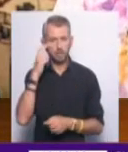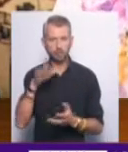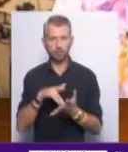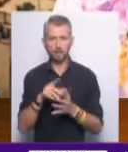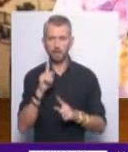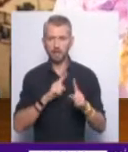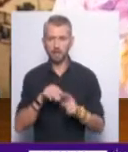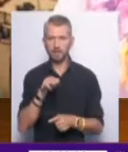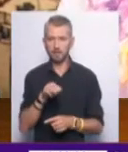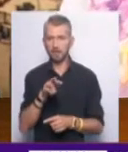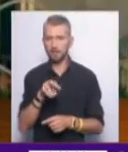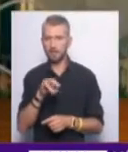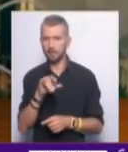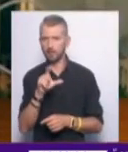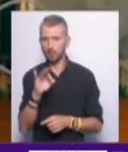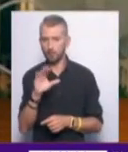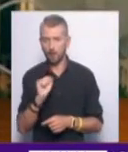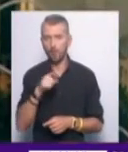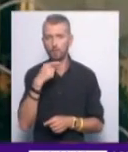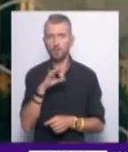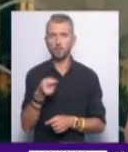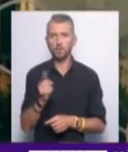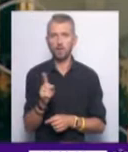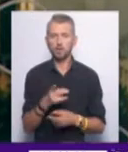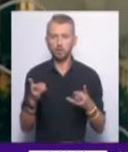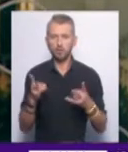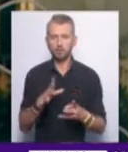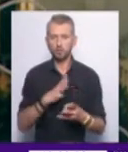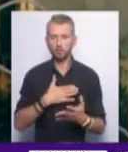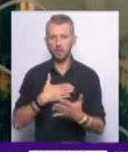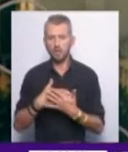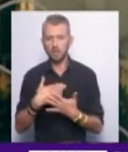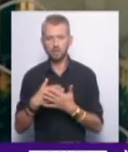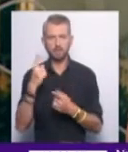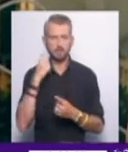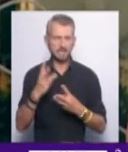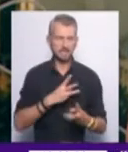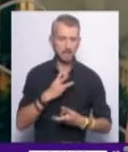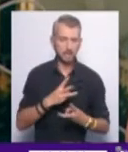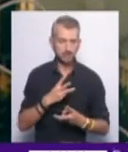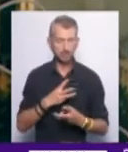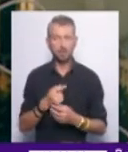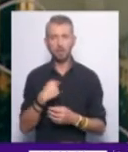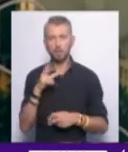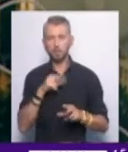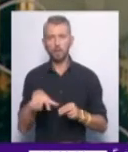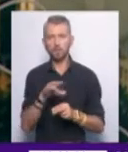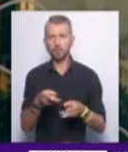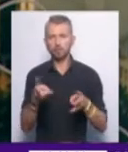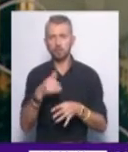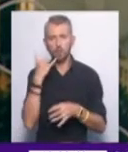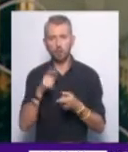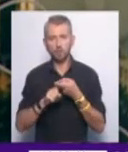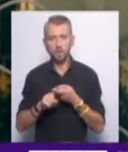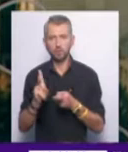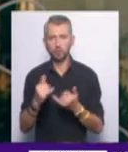міської ради пані Тетяна Меліхова. Говорили ми про те, що потрібно бути активними, ініціативними. Я сподіваюся, що всі залишили контакти, хто сьогодні до